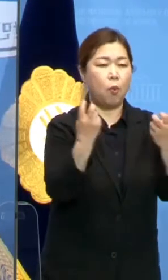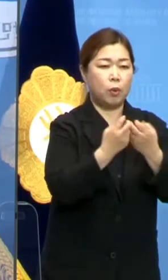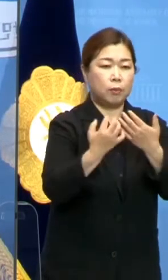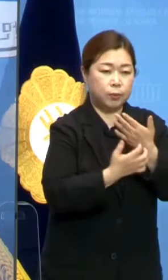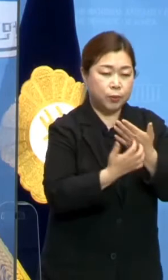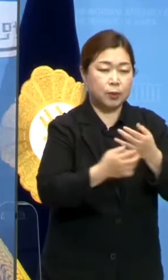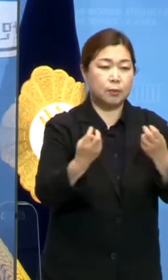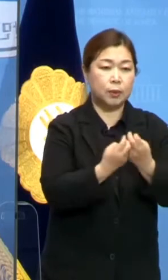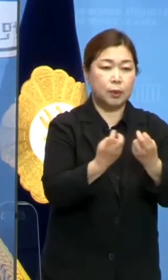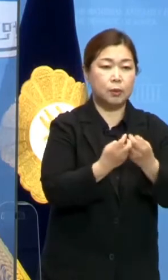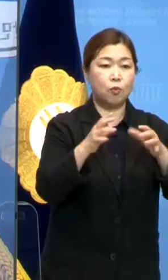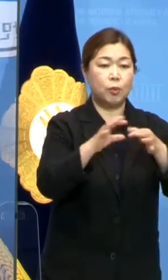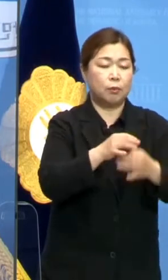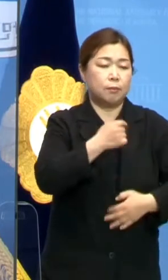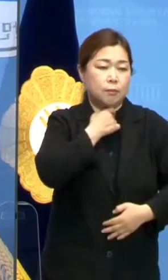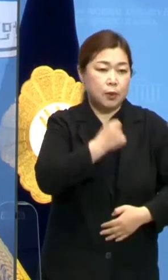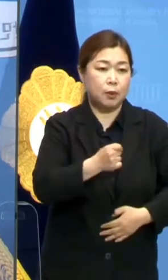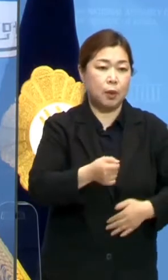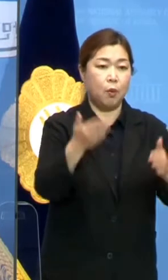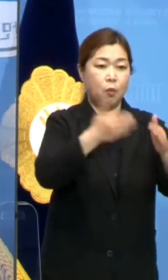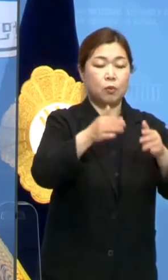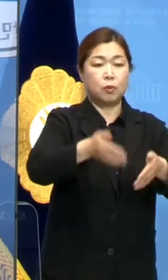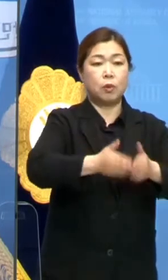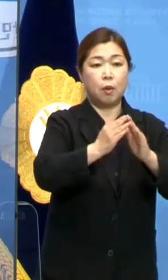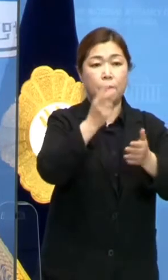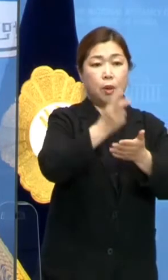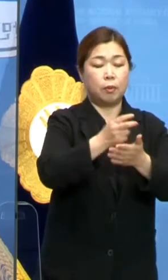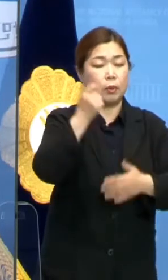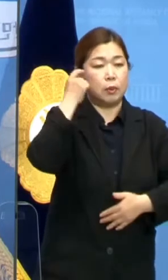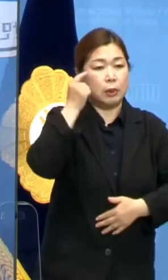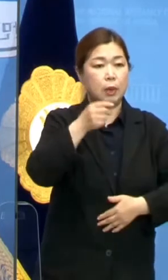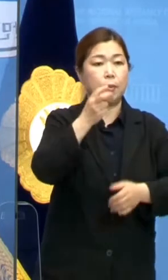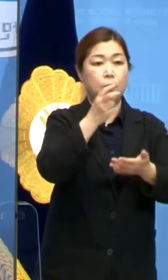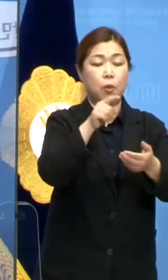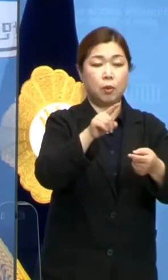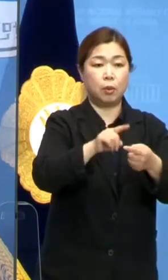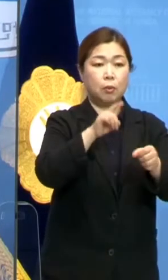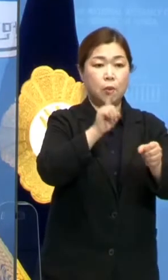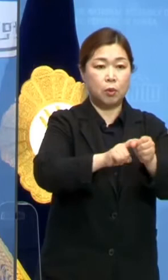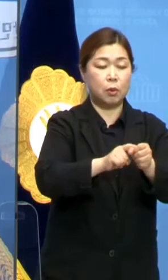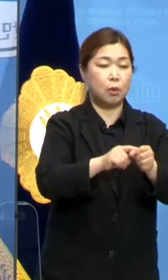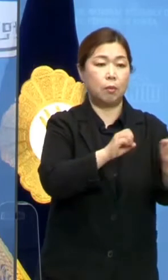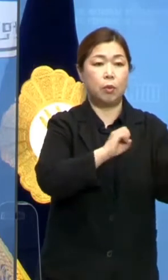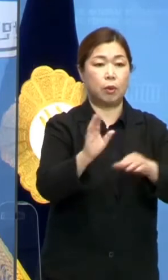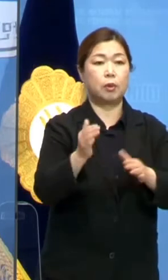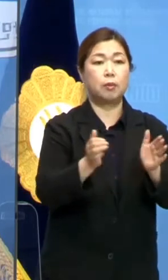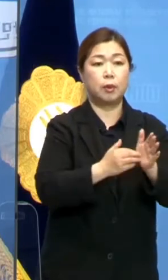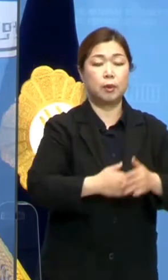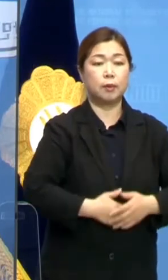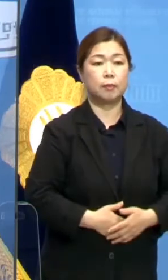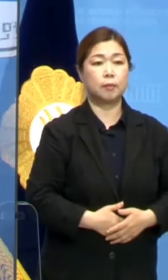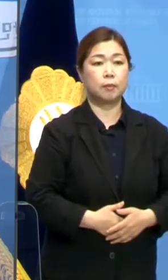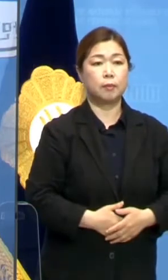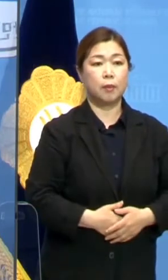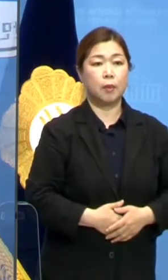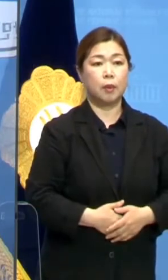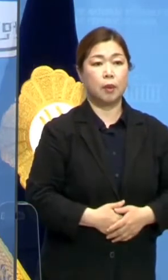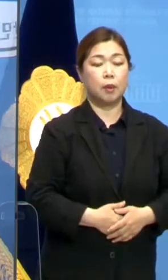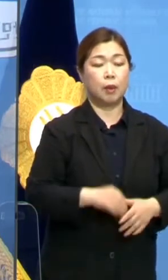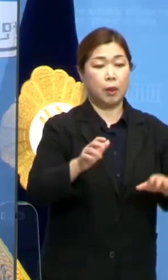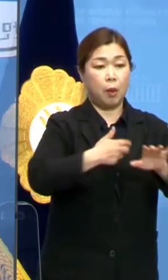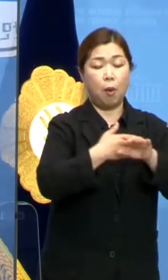국민의 열망을 고스란히 담아낸 공수처법의 정신과 취지를 훼손했습니다. 반개혁